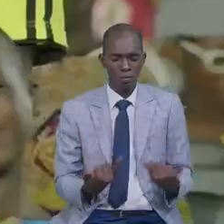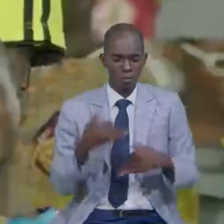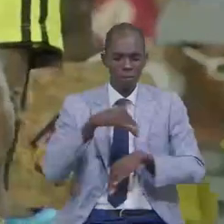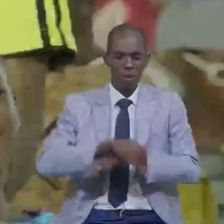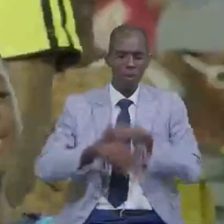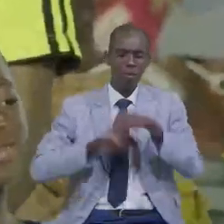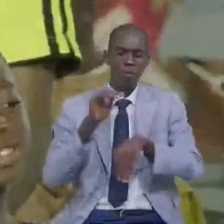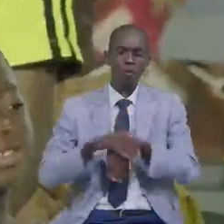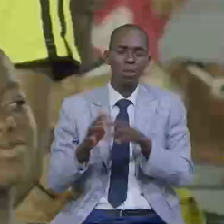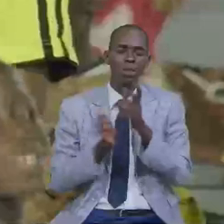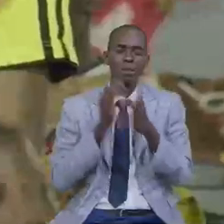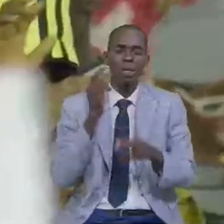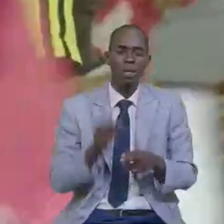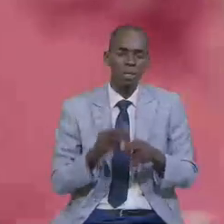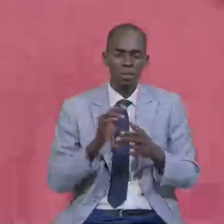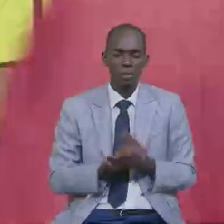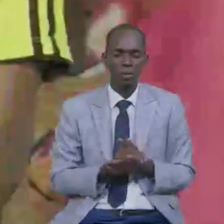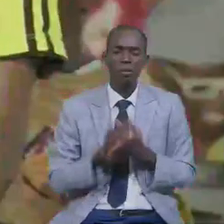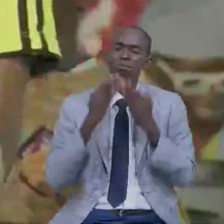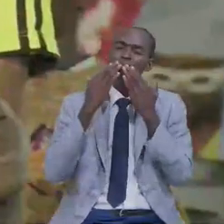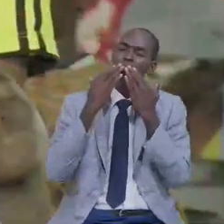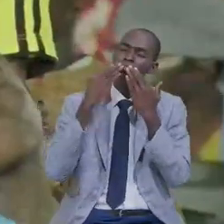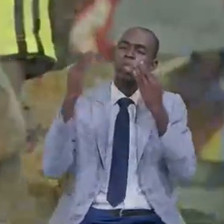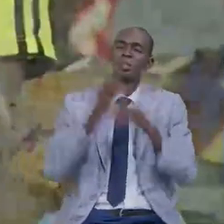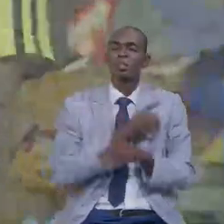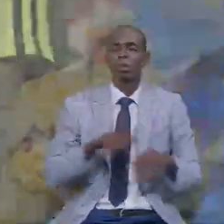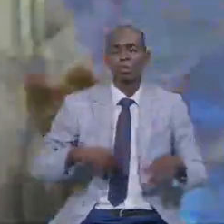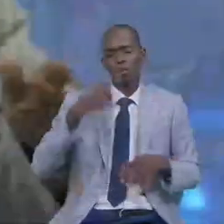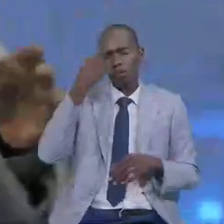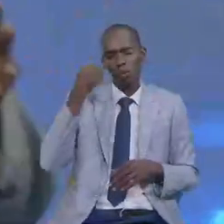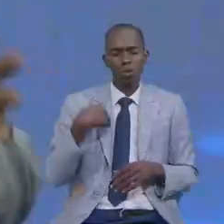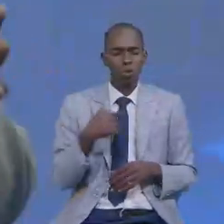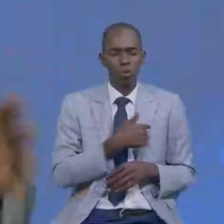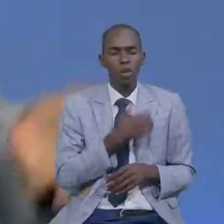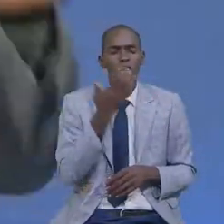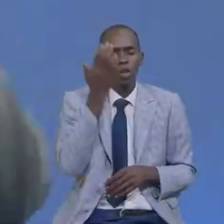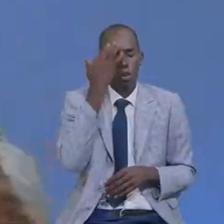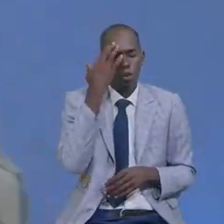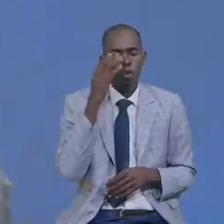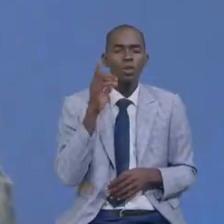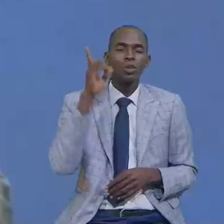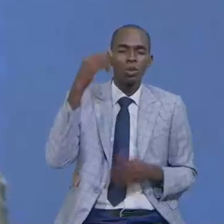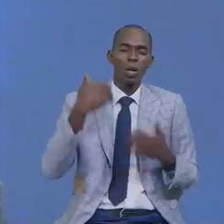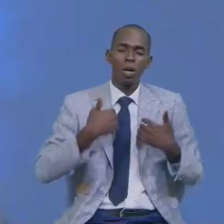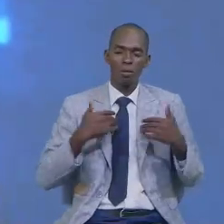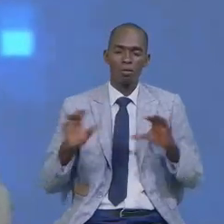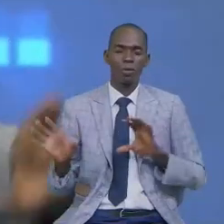de Jésus. Merci Seigneur, parce que nous savons que c'est fait.